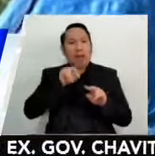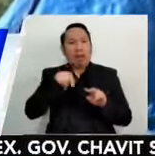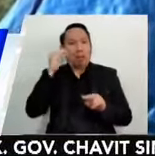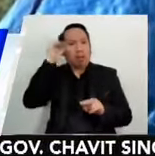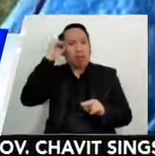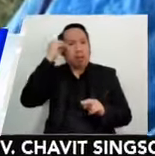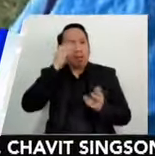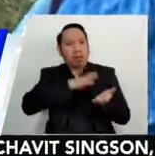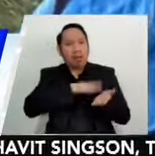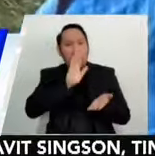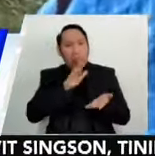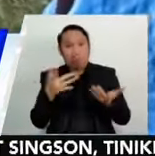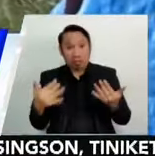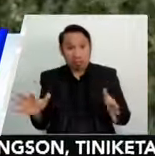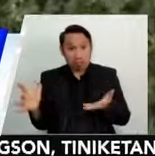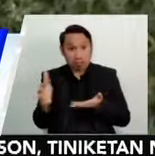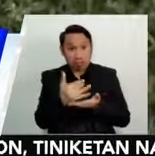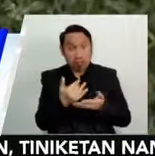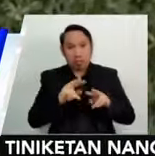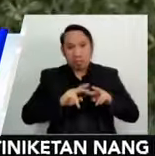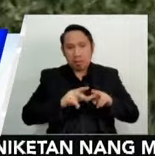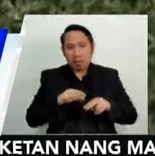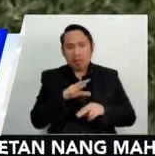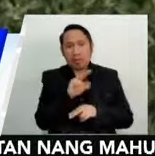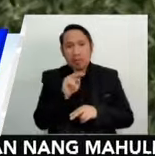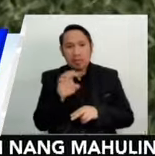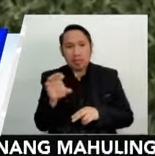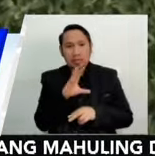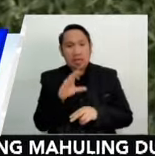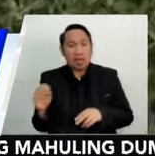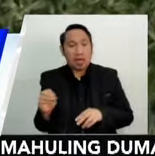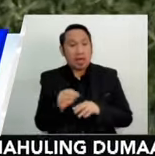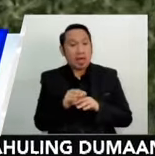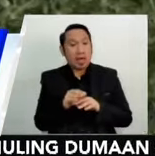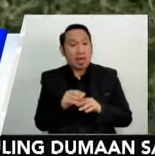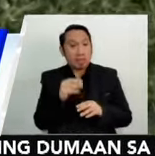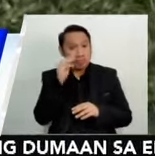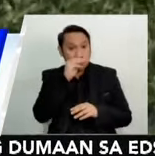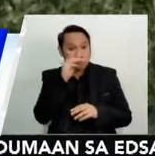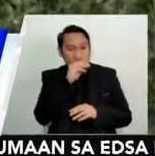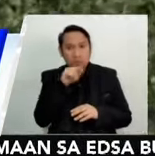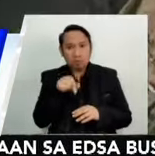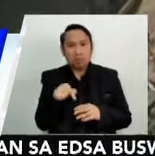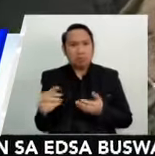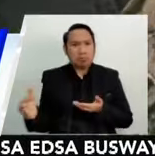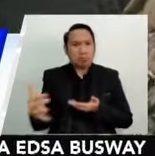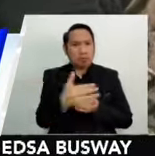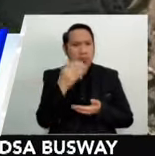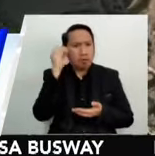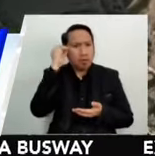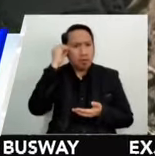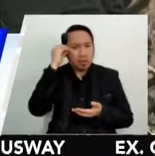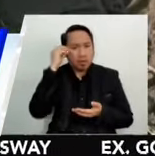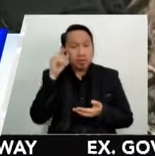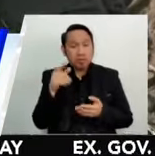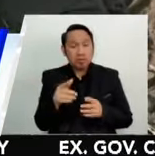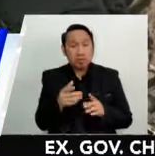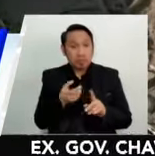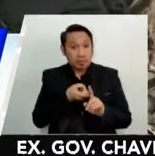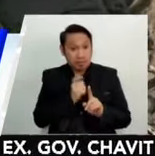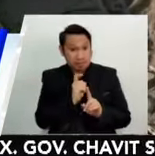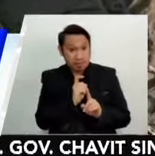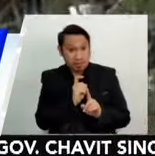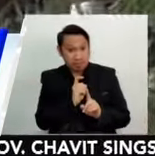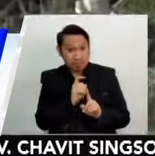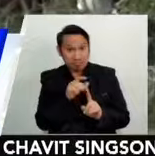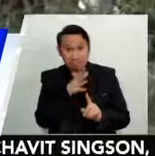Pangasinan, Nueva Ecija at Mindoro. Ang mga naaning sibuyas sa halip na direktang manggaling sa mga onion farmer papuntang